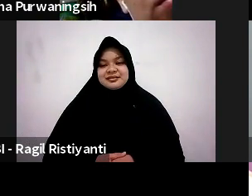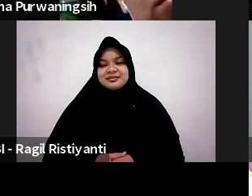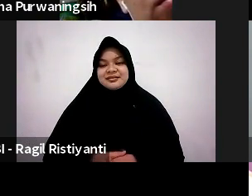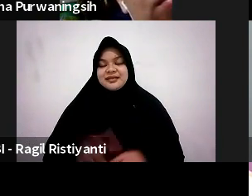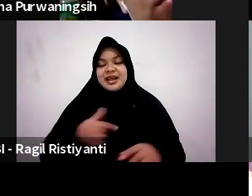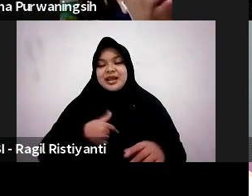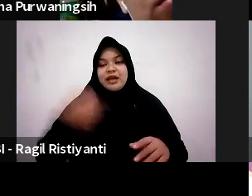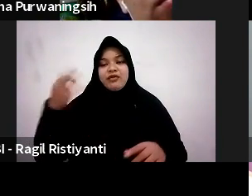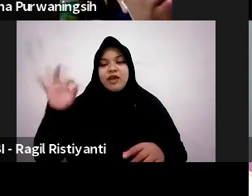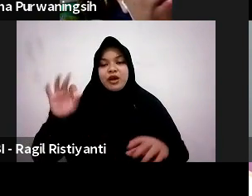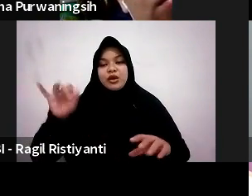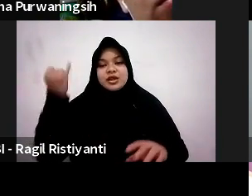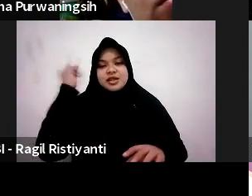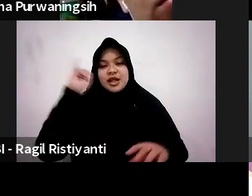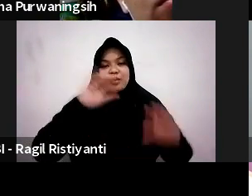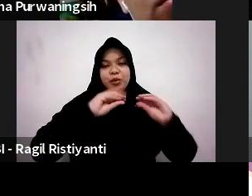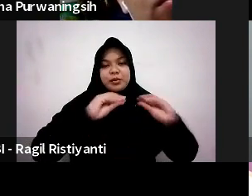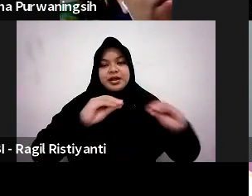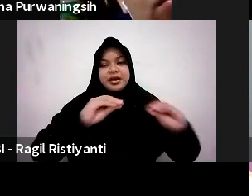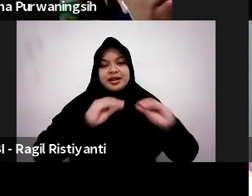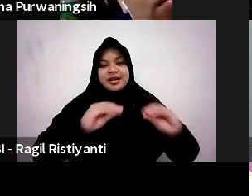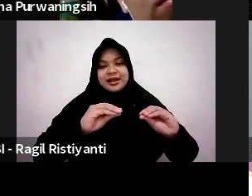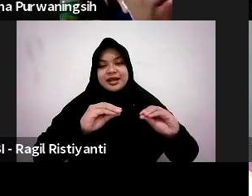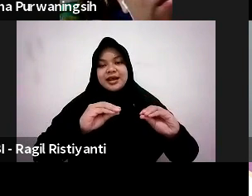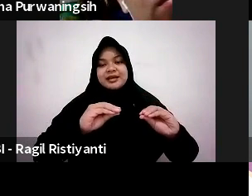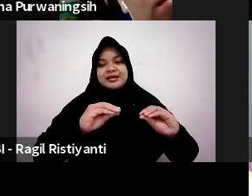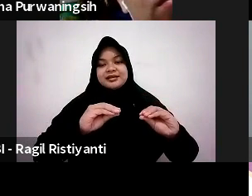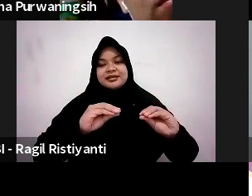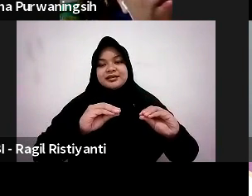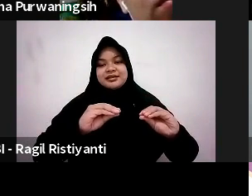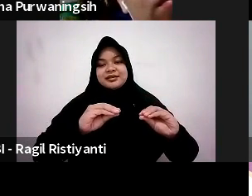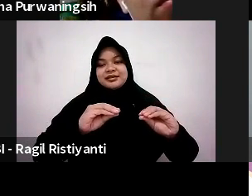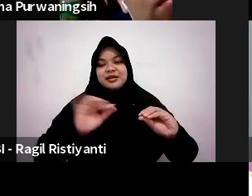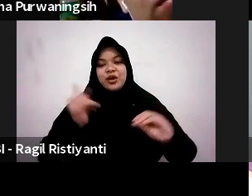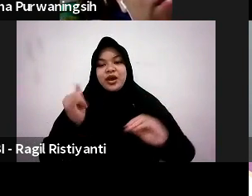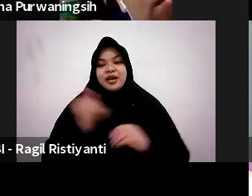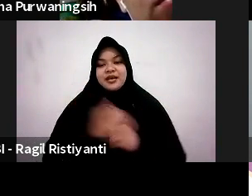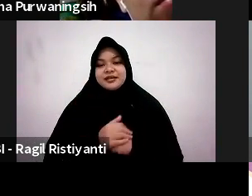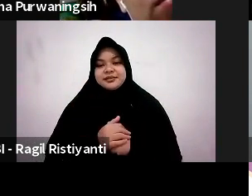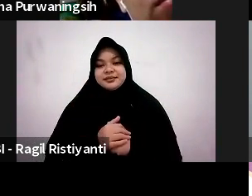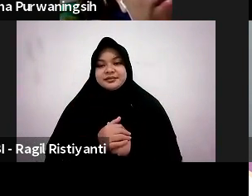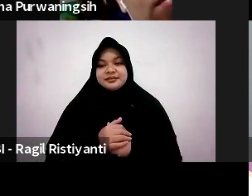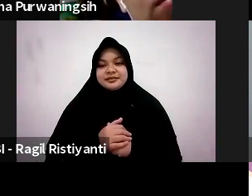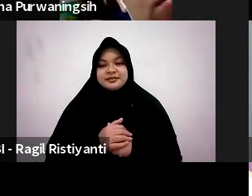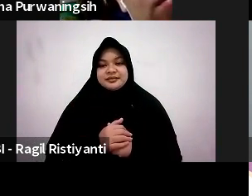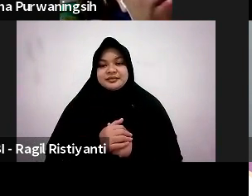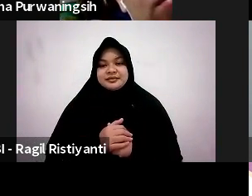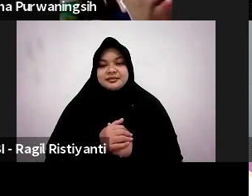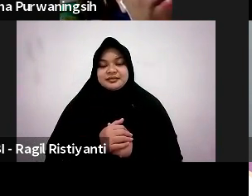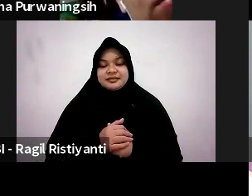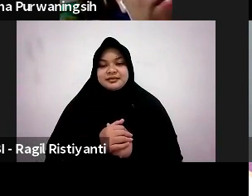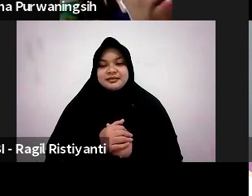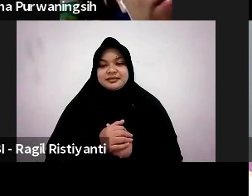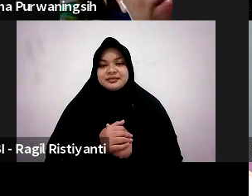ilmu pendidikan di Universitas Negeri Yogyakarta dari beliau mengajar di Unes ya